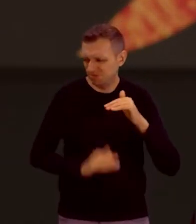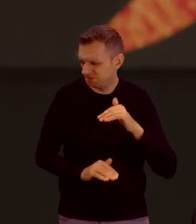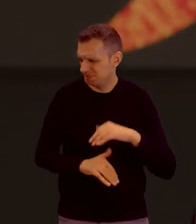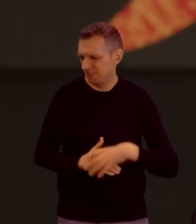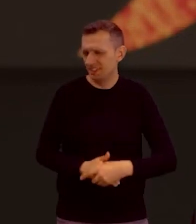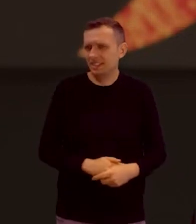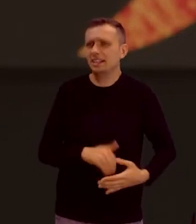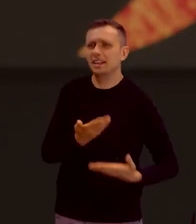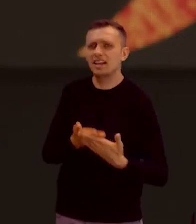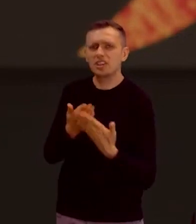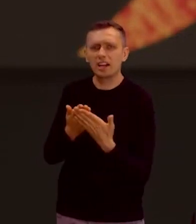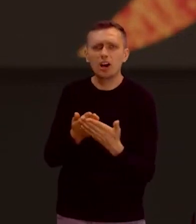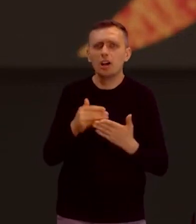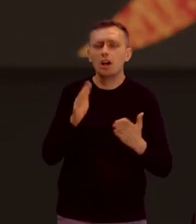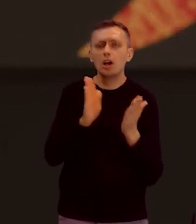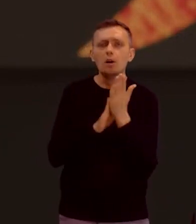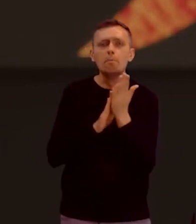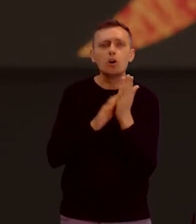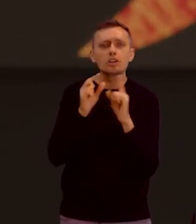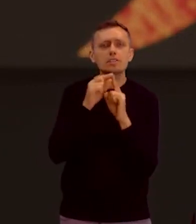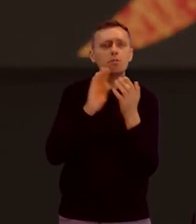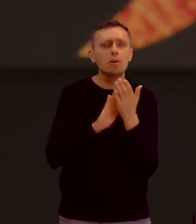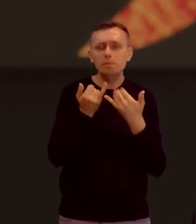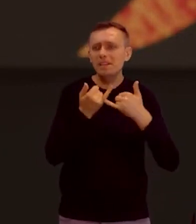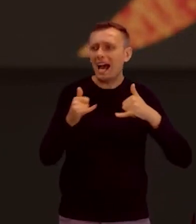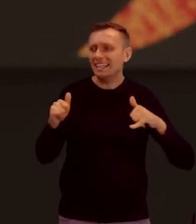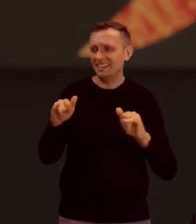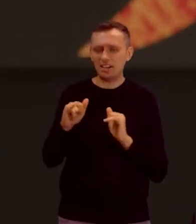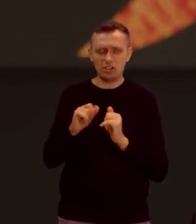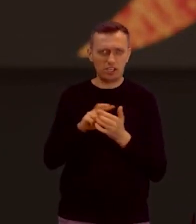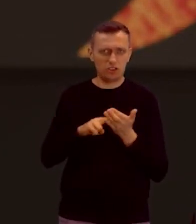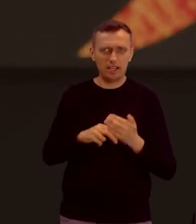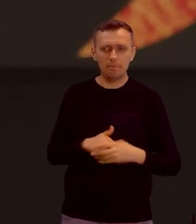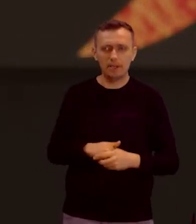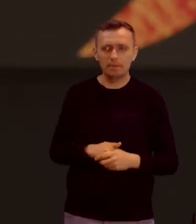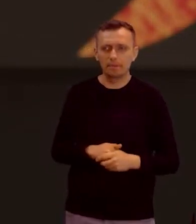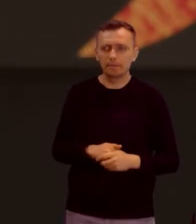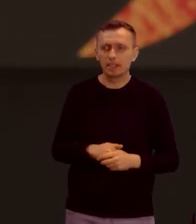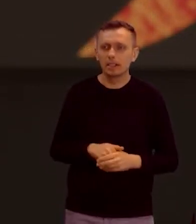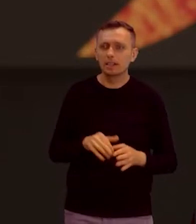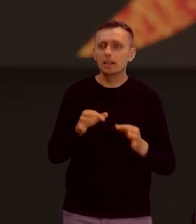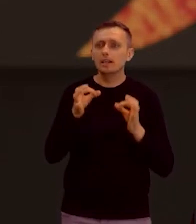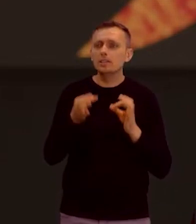niepłynąca z Bożego Słowa. Jak już mówiłem, rozpoczynamy dzisiaj